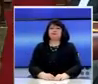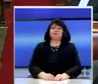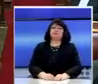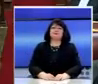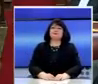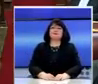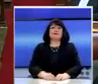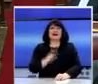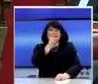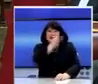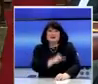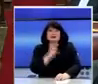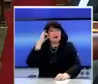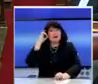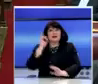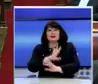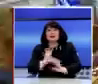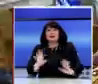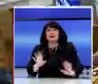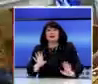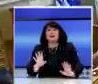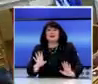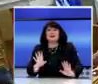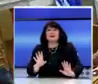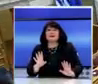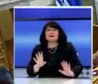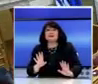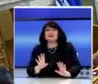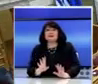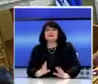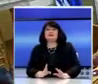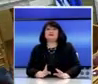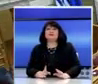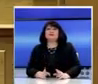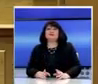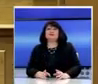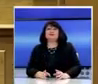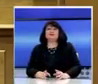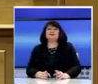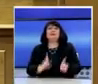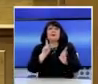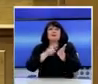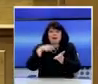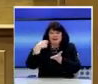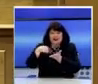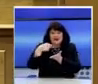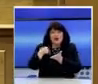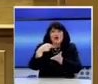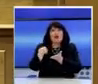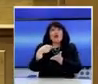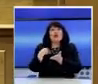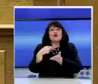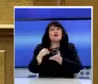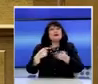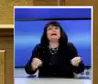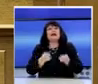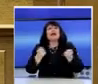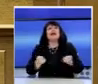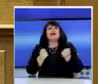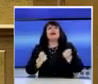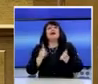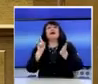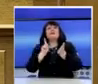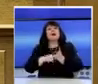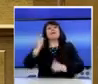Δεν εννοείται να κατανοήσετε ότι για να διορθώσετε τα πράγματα πρέπει